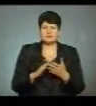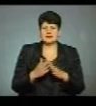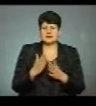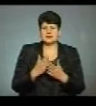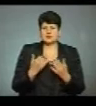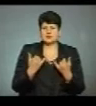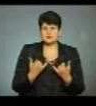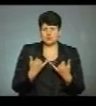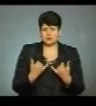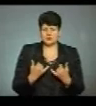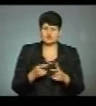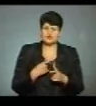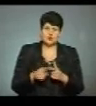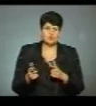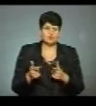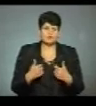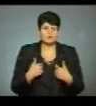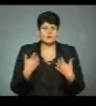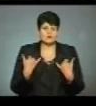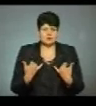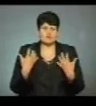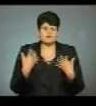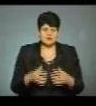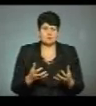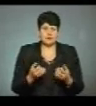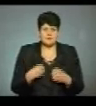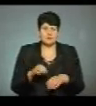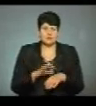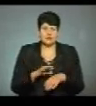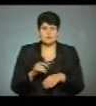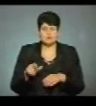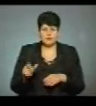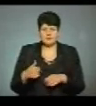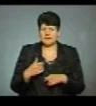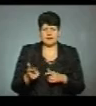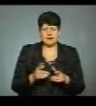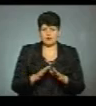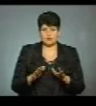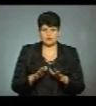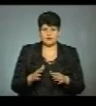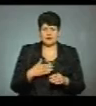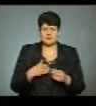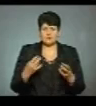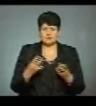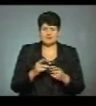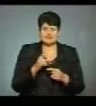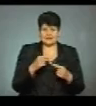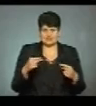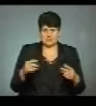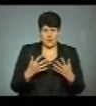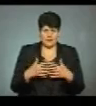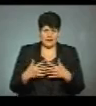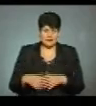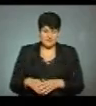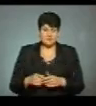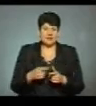сьогодні, чи готові ми сьогодні вже там приймати таких хворих, звичайно, що ми не готові, тому що нам необхідно те чи інше обладнання.